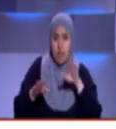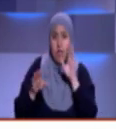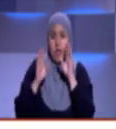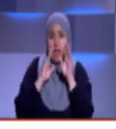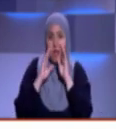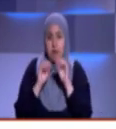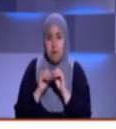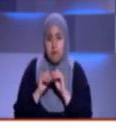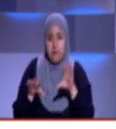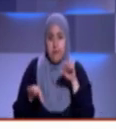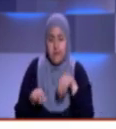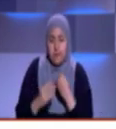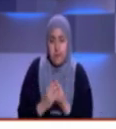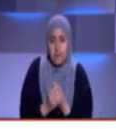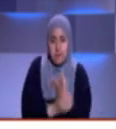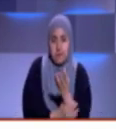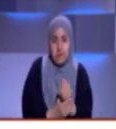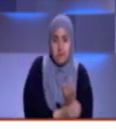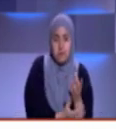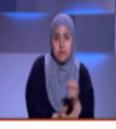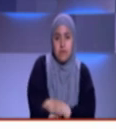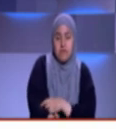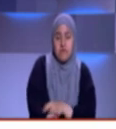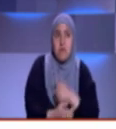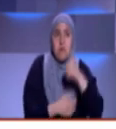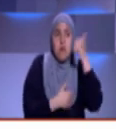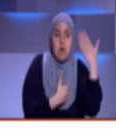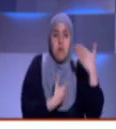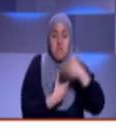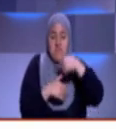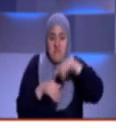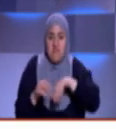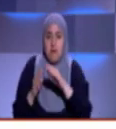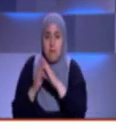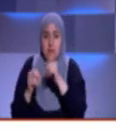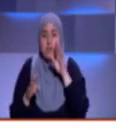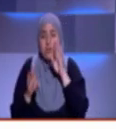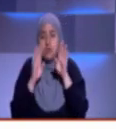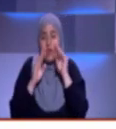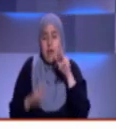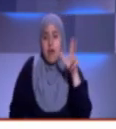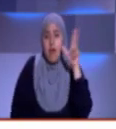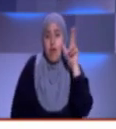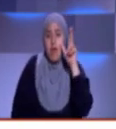مصر من الداخل ومن الخارج، ومحاولات الشائعات العالمية. اليوم